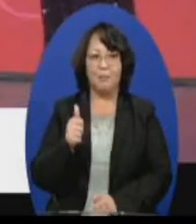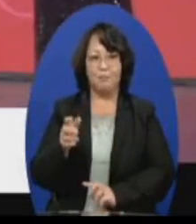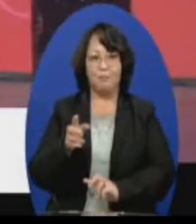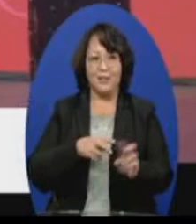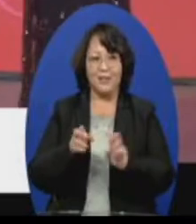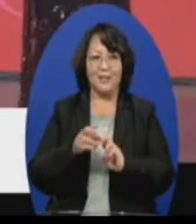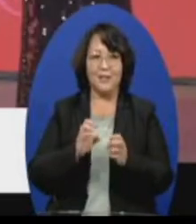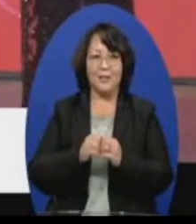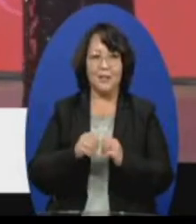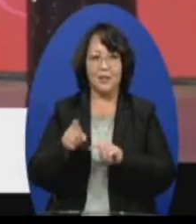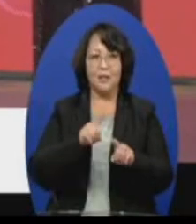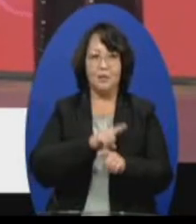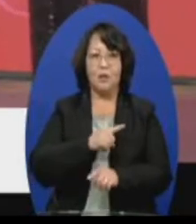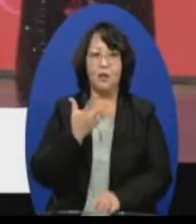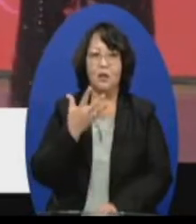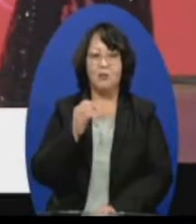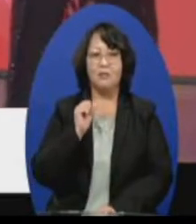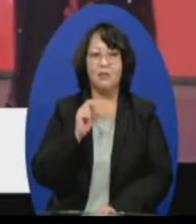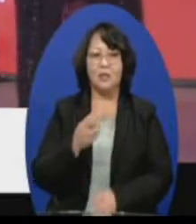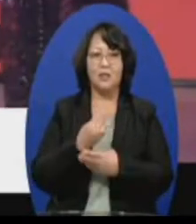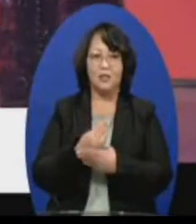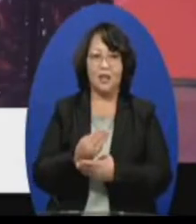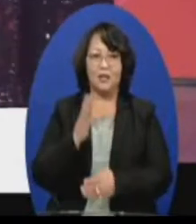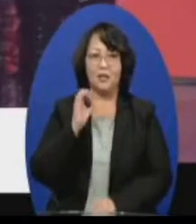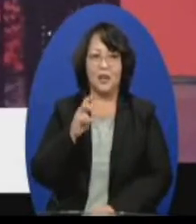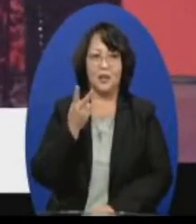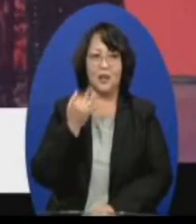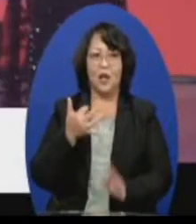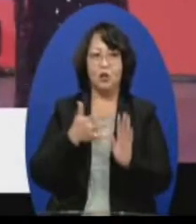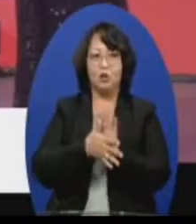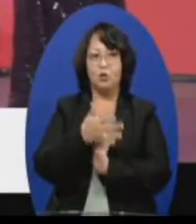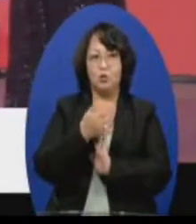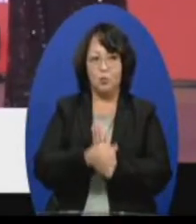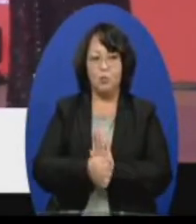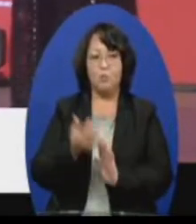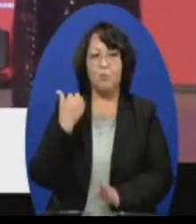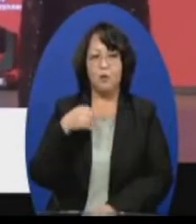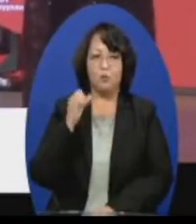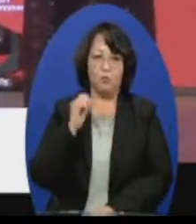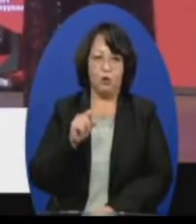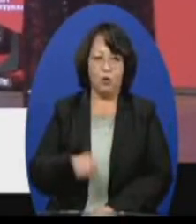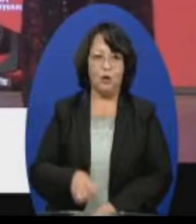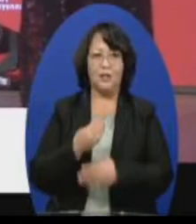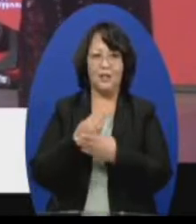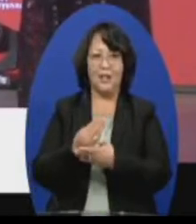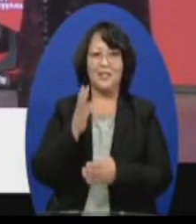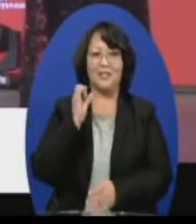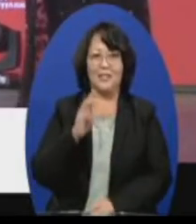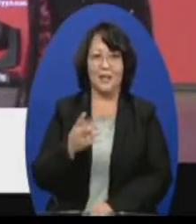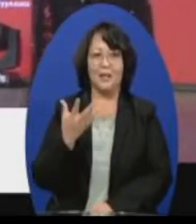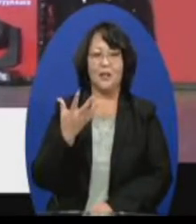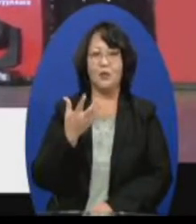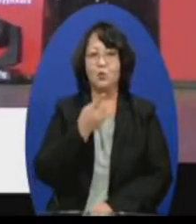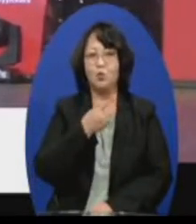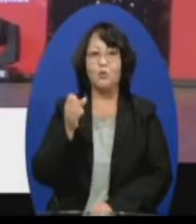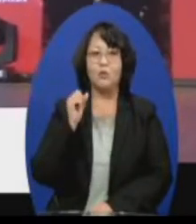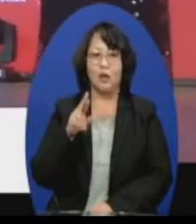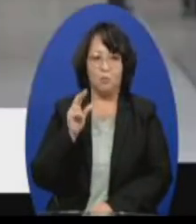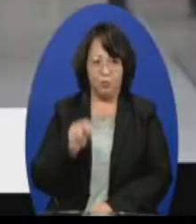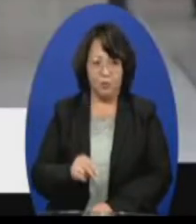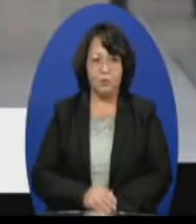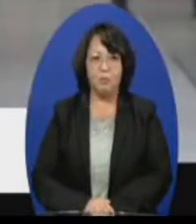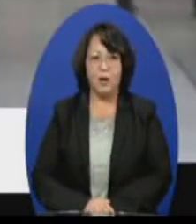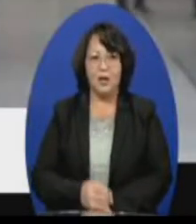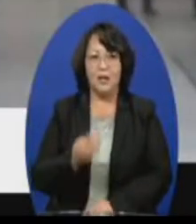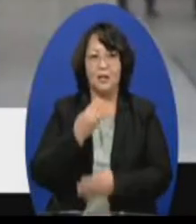төсөлд уралдаан маань анх 50 сая төгрөгийн шагналын сантаа төсөвтөө явдаг байсан бол өнөөдөр шагналын санал 100 сая төгрөг